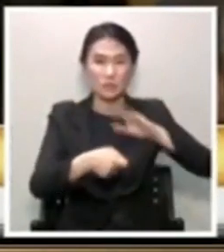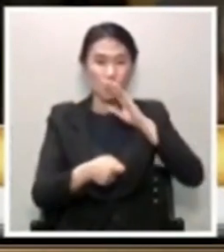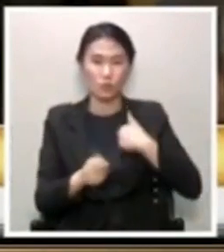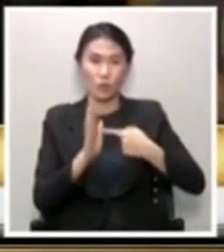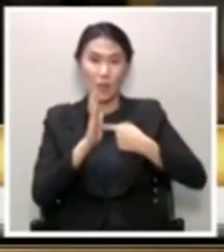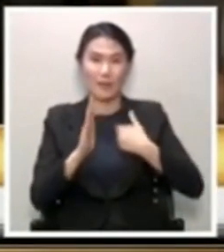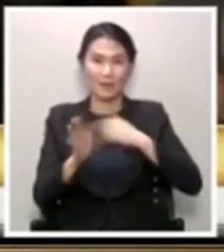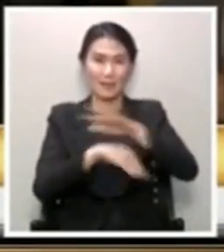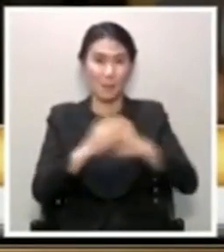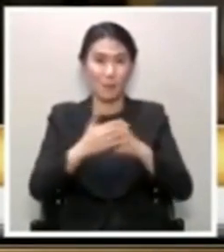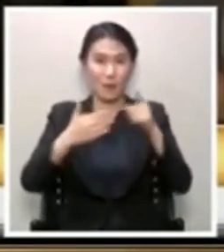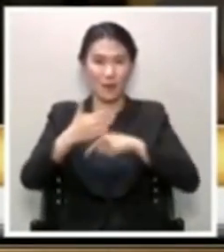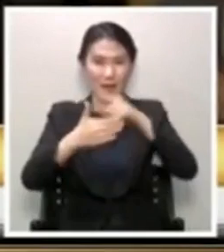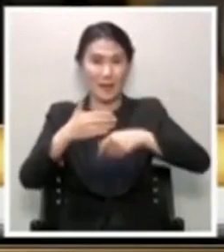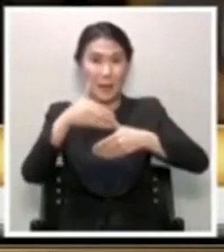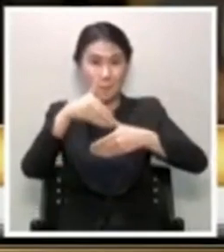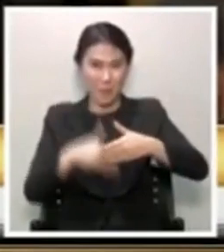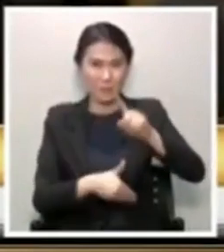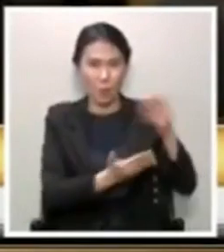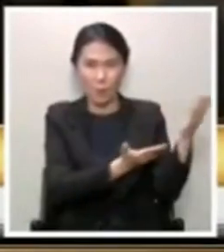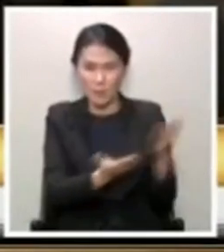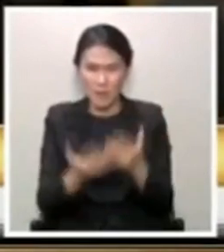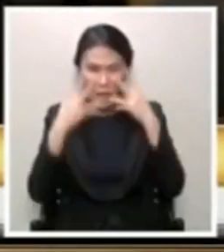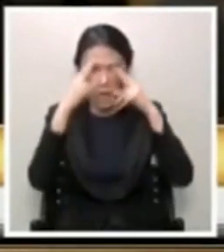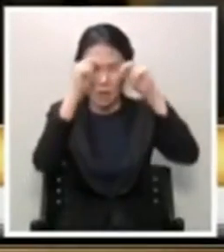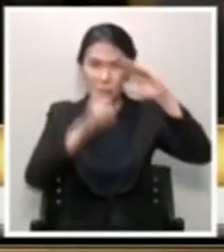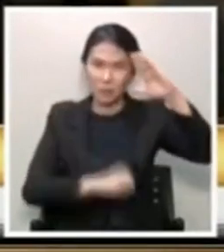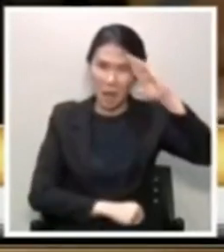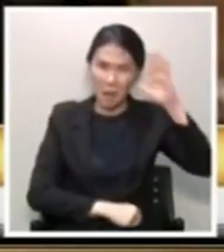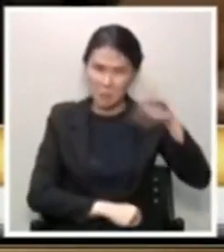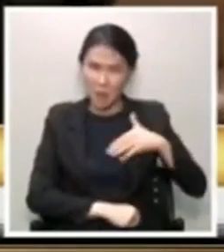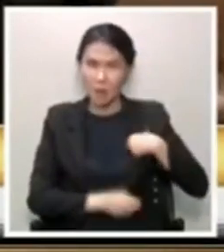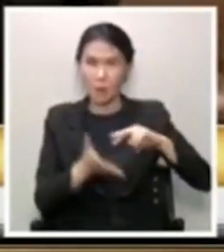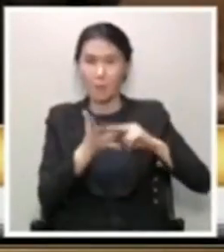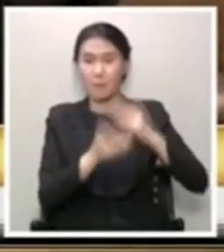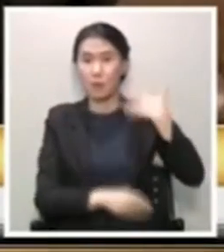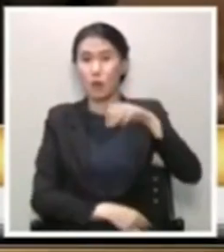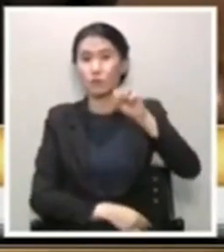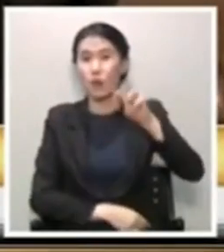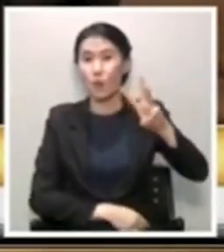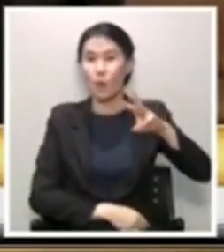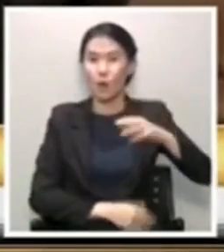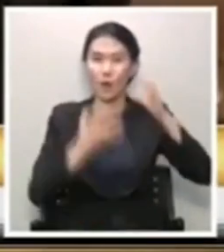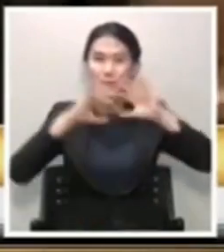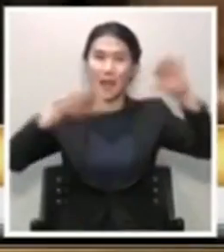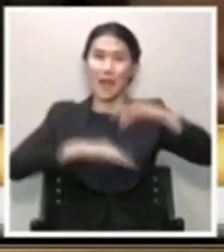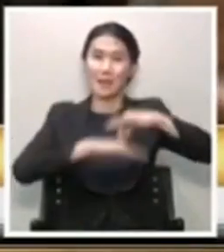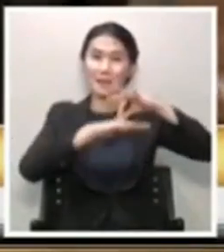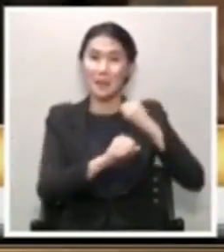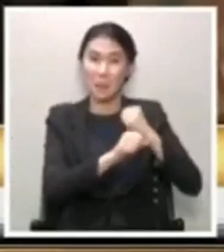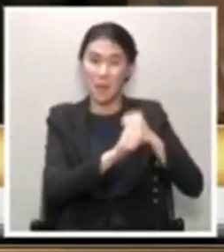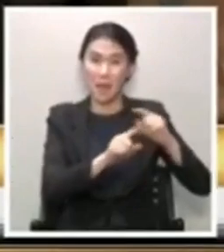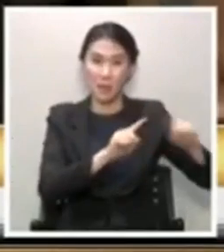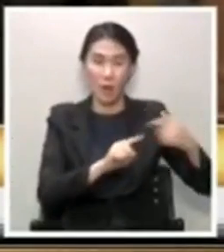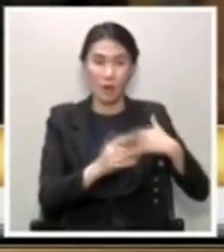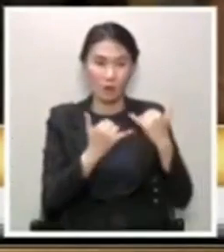ต้องไปเชิญนายทหารมาเป็นนายกรัฐมนตรีสมัยที่สวยังเป็นข้าราชการประจำอยู่และก็เข้ามามีบทบาทในการตรากฎหม